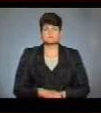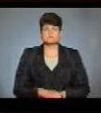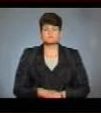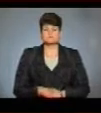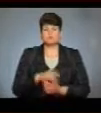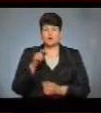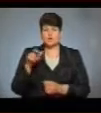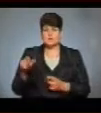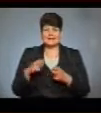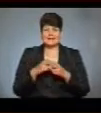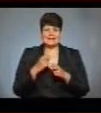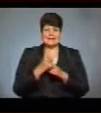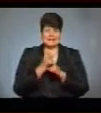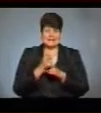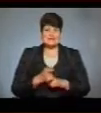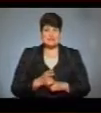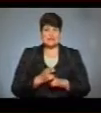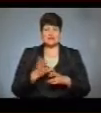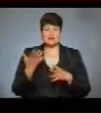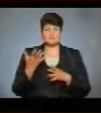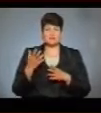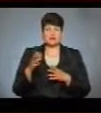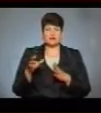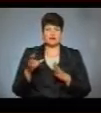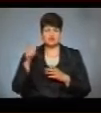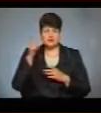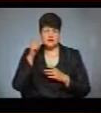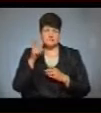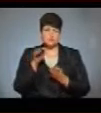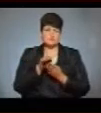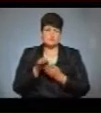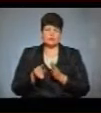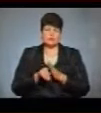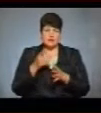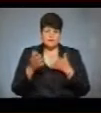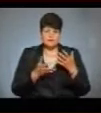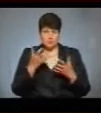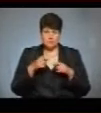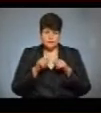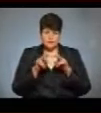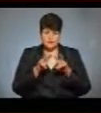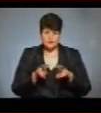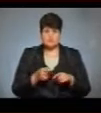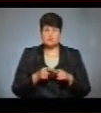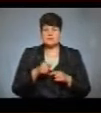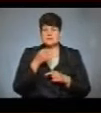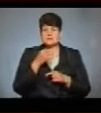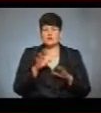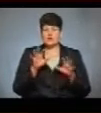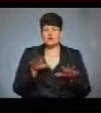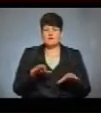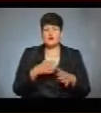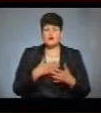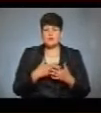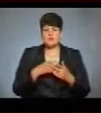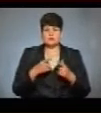Людські кістки з котловану на Чортківському цвинтарі почали відкопувати і досліджувати. Про це сьогодні повідомив голова громадської організації